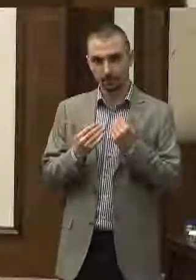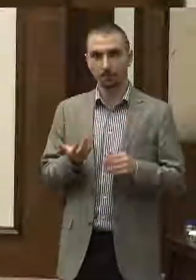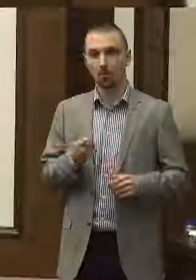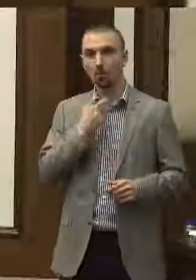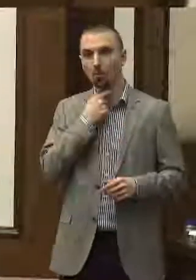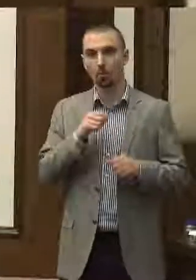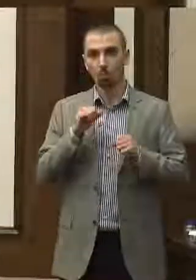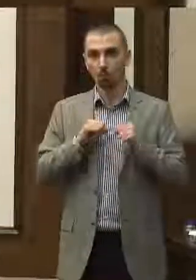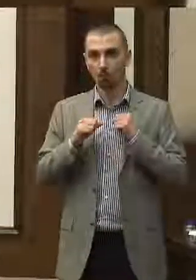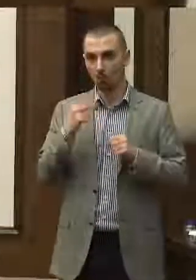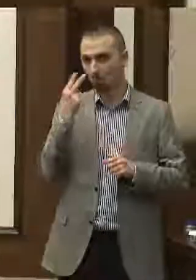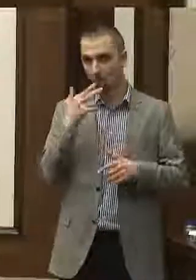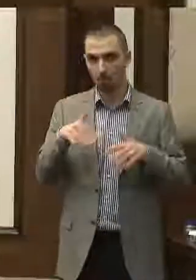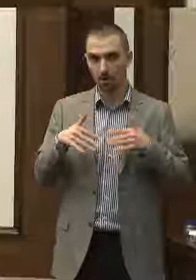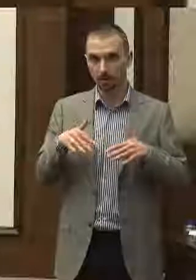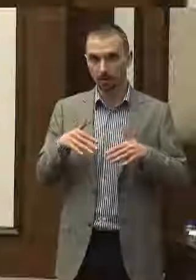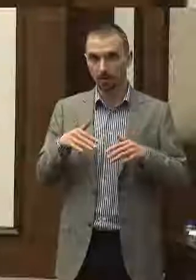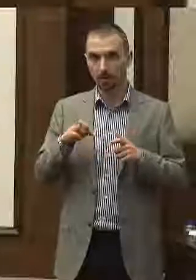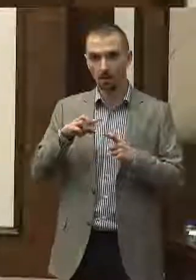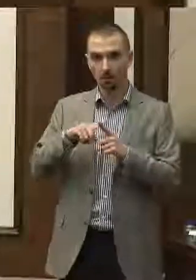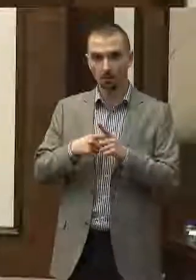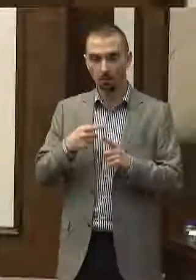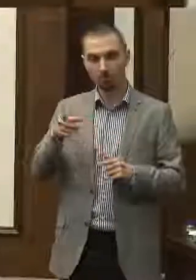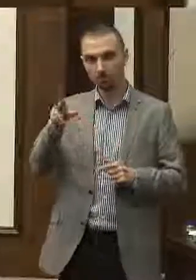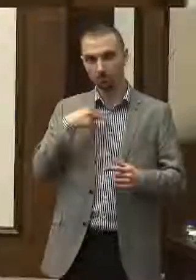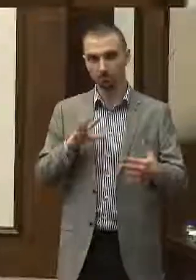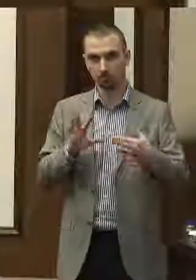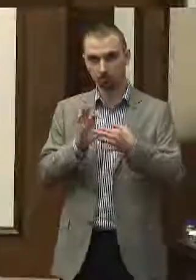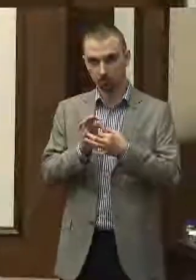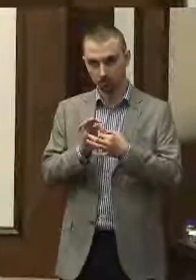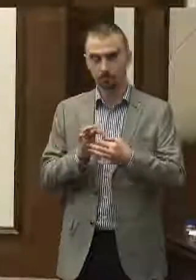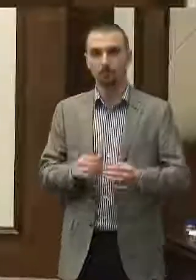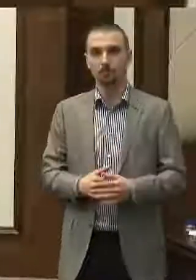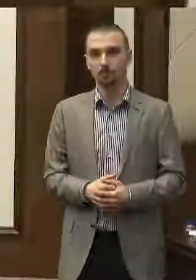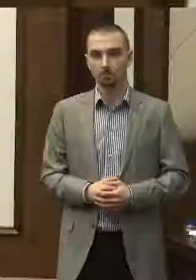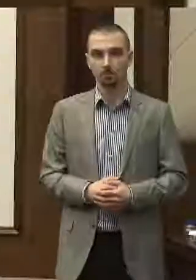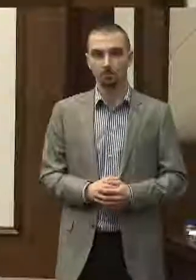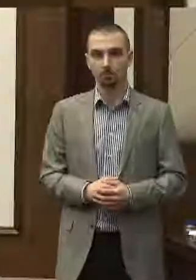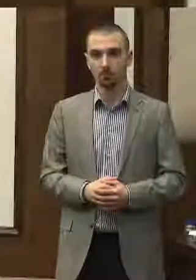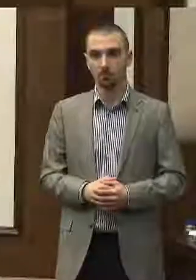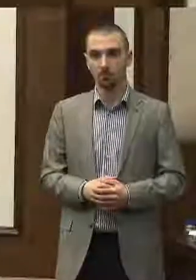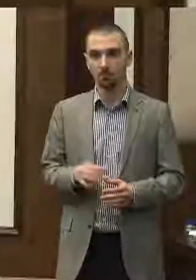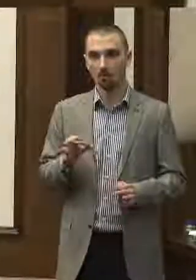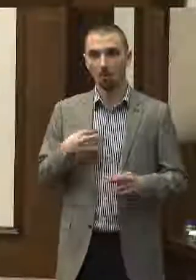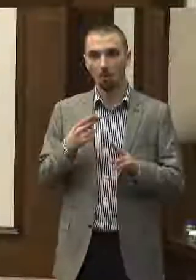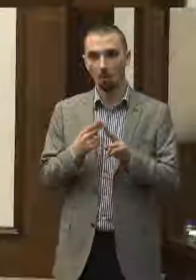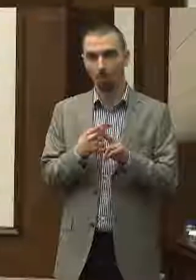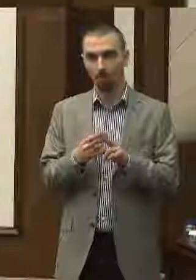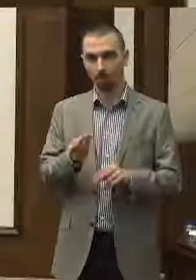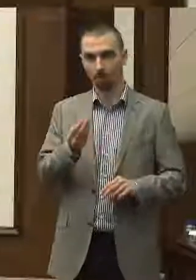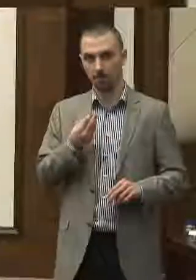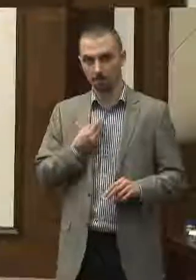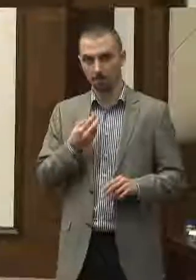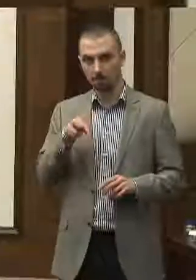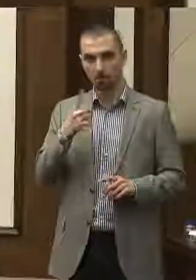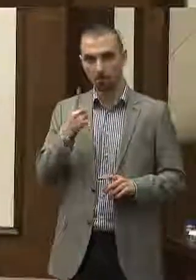Boğaziçi Üniversitesi Görme Engelliler Teknoloji ve Eğitim Merkezi GETEM'in bize örnek olarak sunduğu